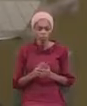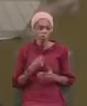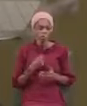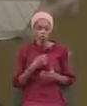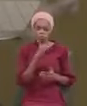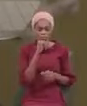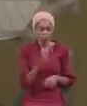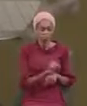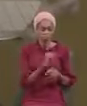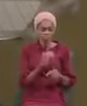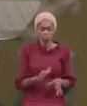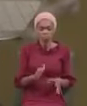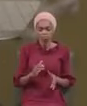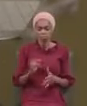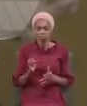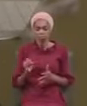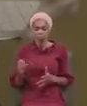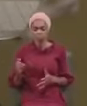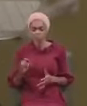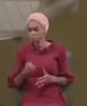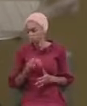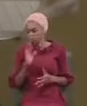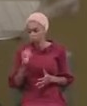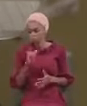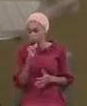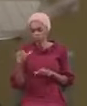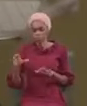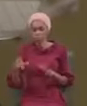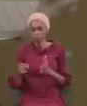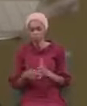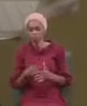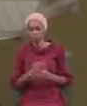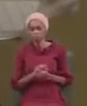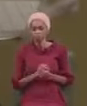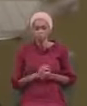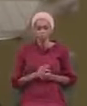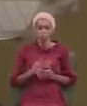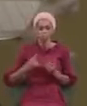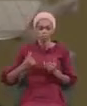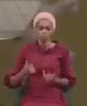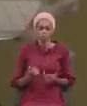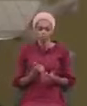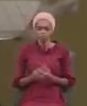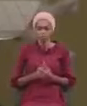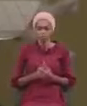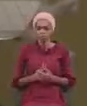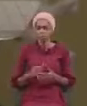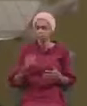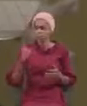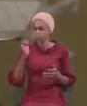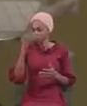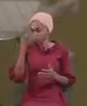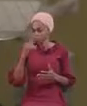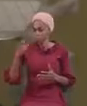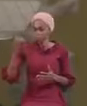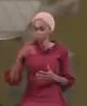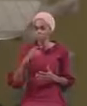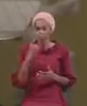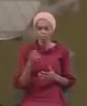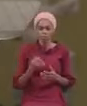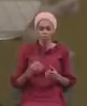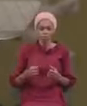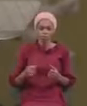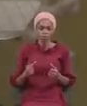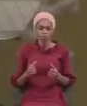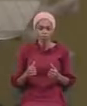même standard il dit même les étrangers qui séjournent chez vous le mêmees précept les même lois les mêmes